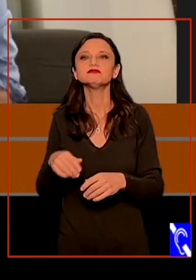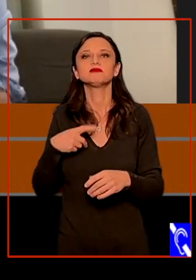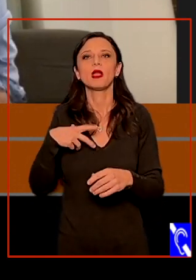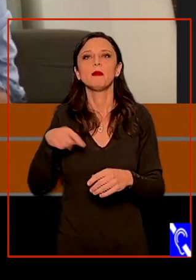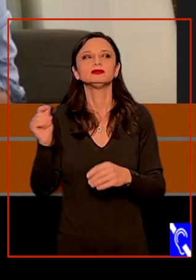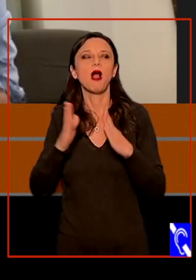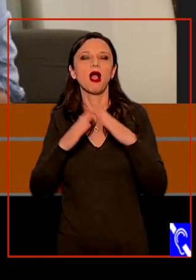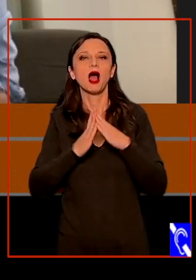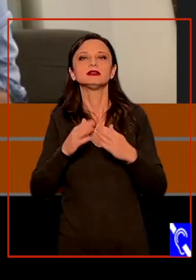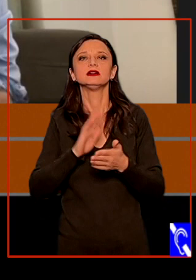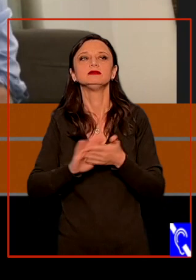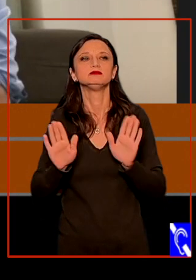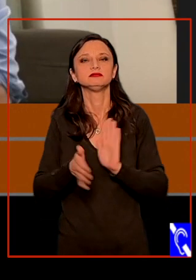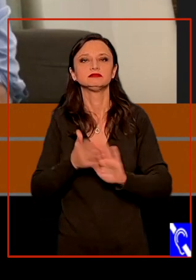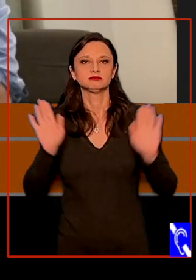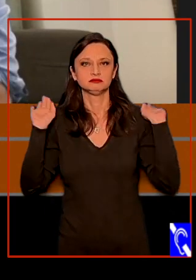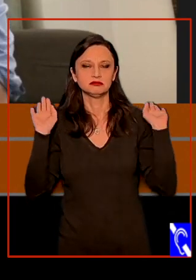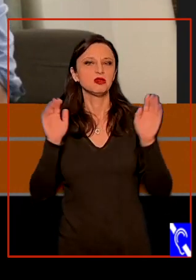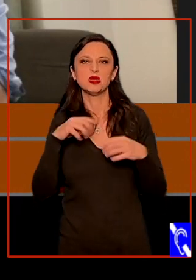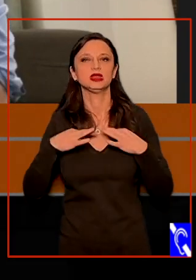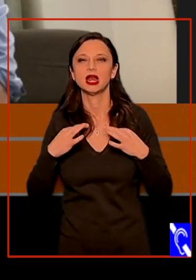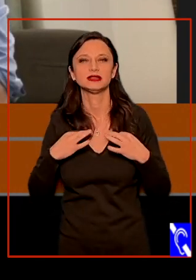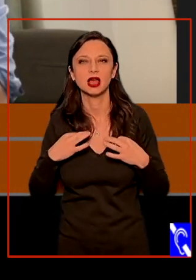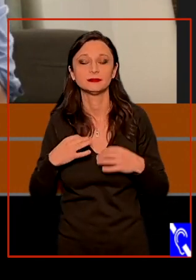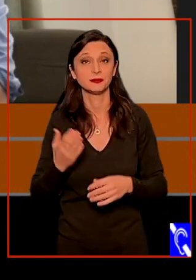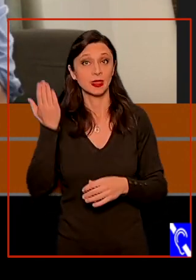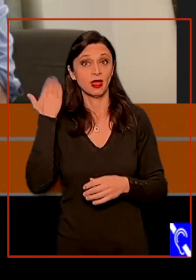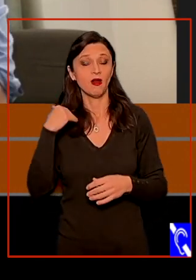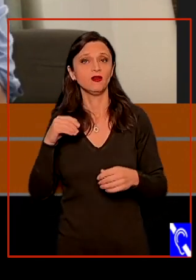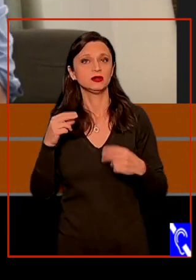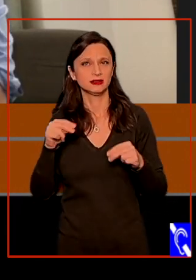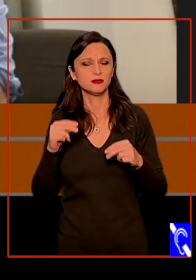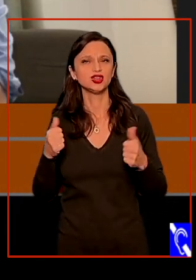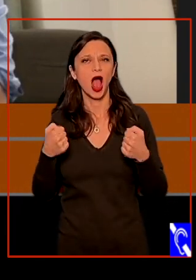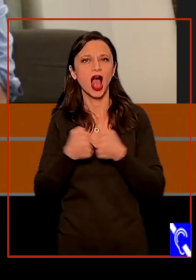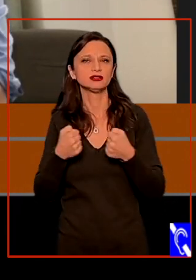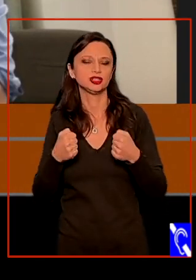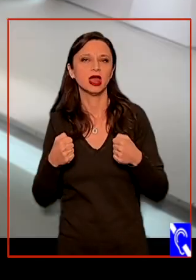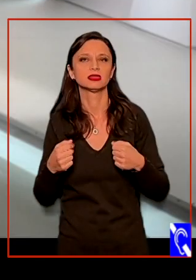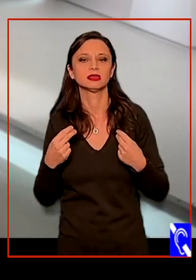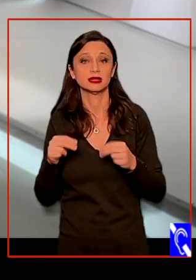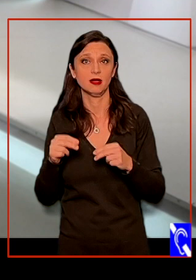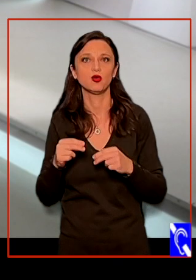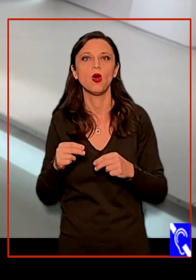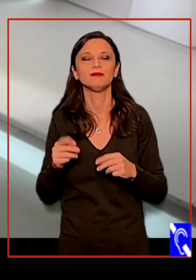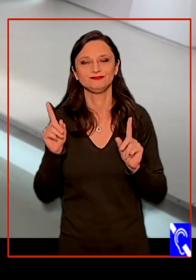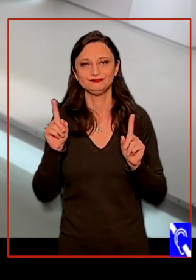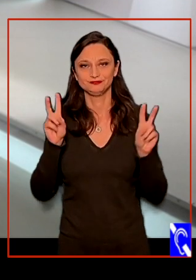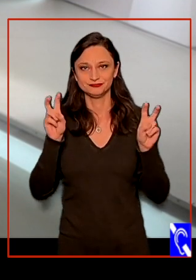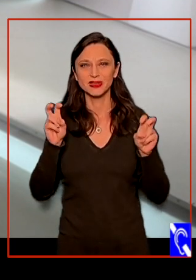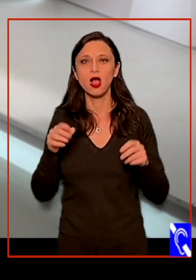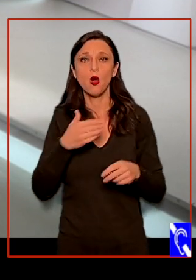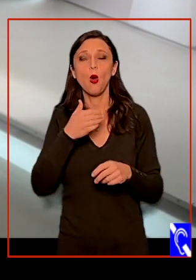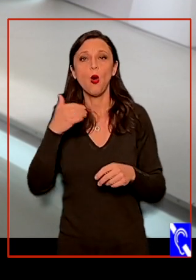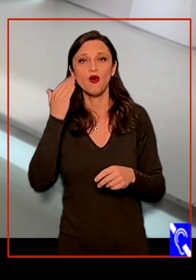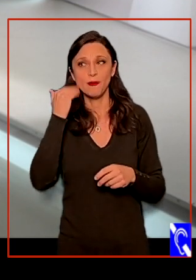serviciu. Mă rog, mai ai niște accidente. Uite cum a fost într-unul dintre centrele astea acum la Ilfov, când o doamnă de la